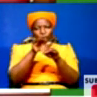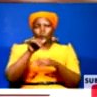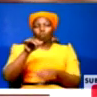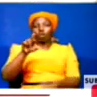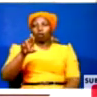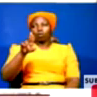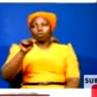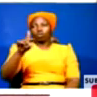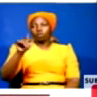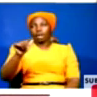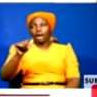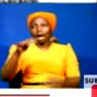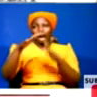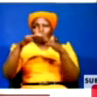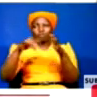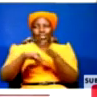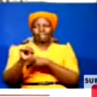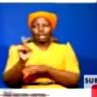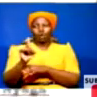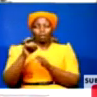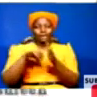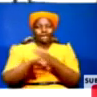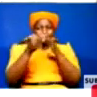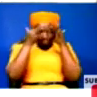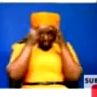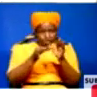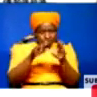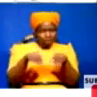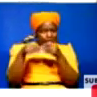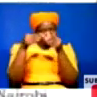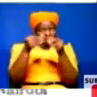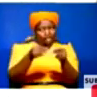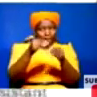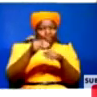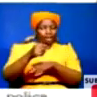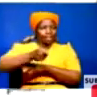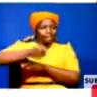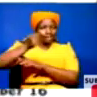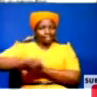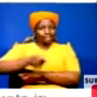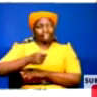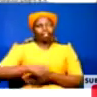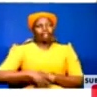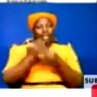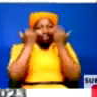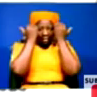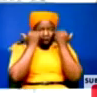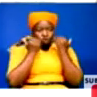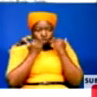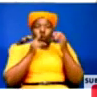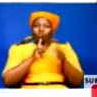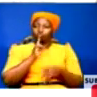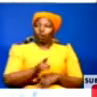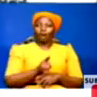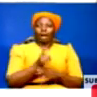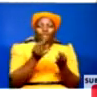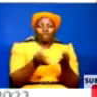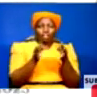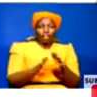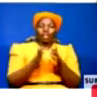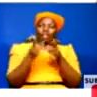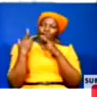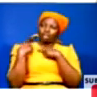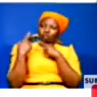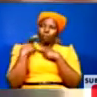Nairobi. Katika uamuzi uliotolewa na hakimu mkuu Wendy Mishemi, mahakama ilimuamuru afisa anayesimamia kituo